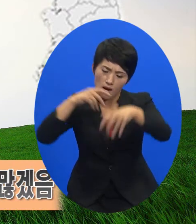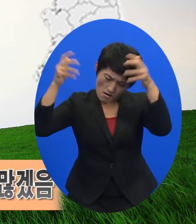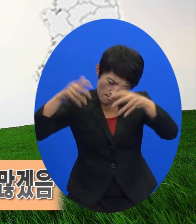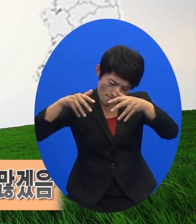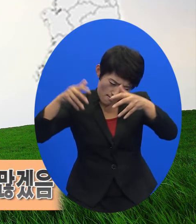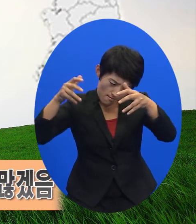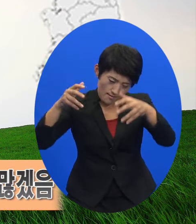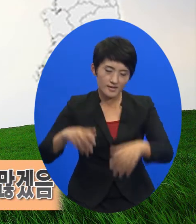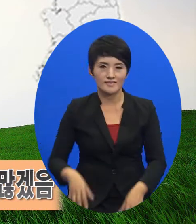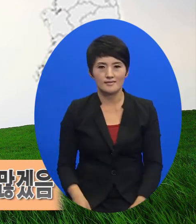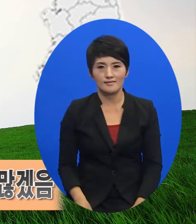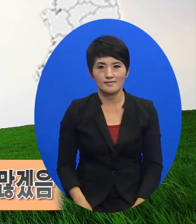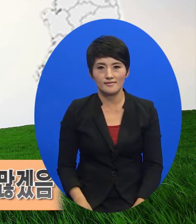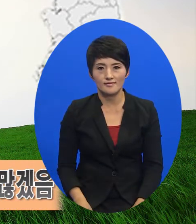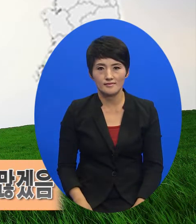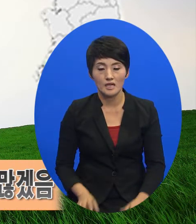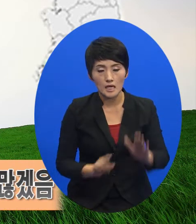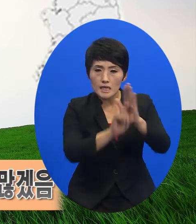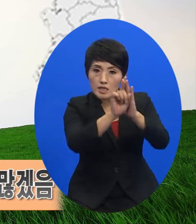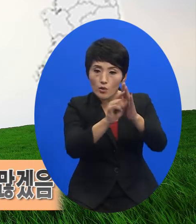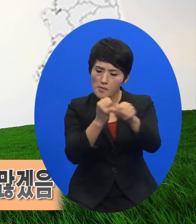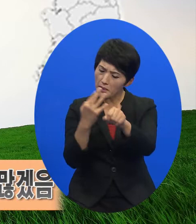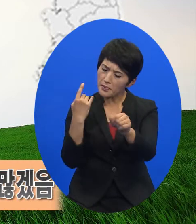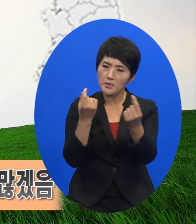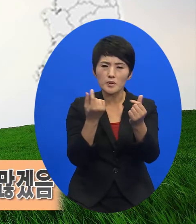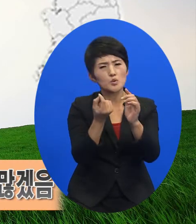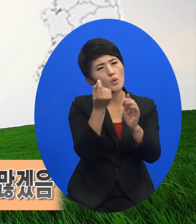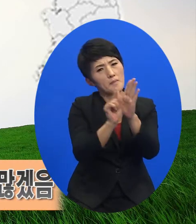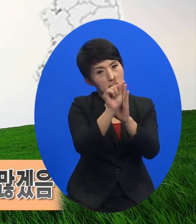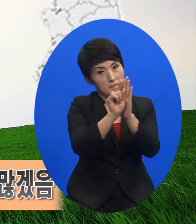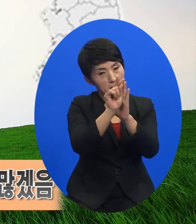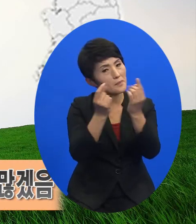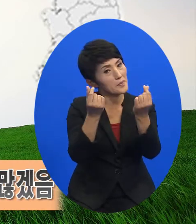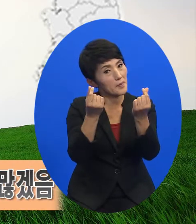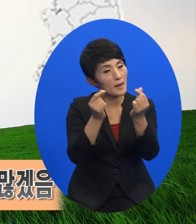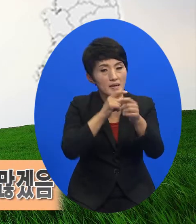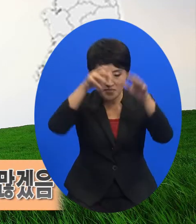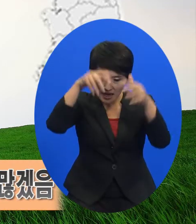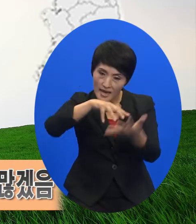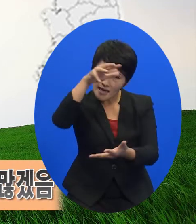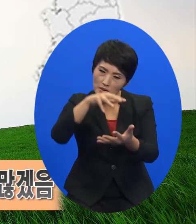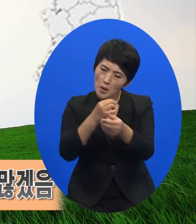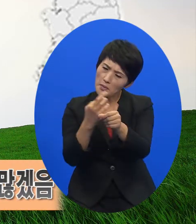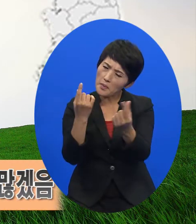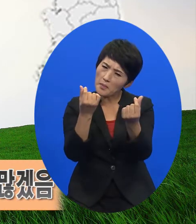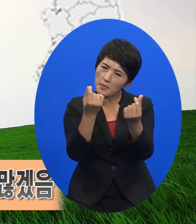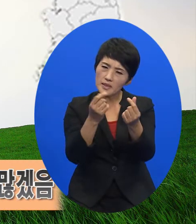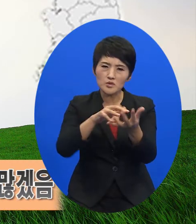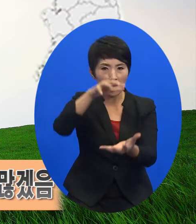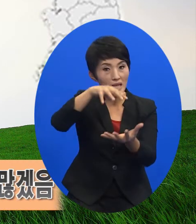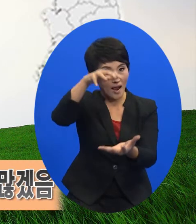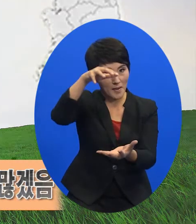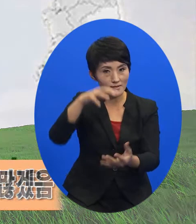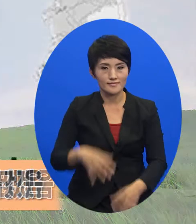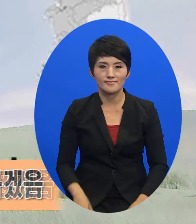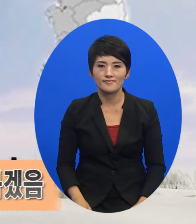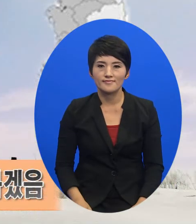있겠습니다 기온은 평년보다 높거나 비슷하고 강수량은 평년과 비슷하거나 많겠습니다